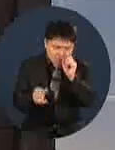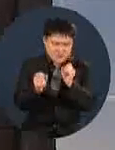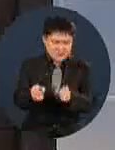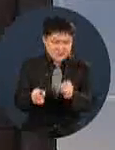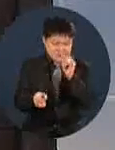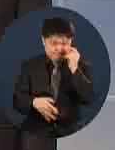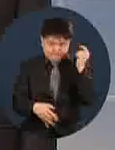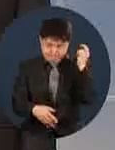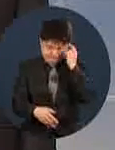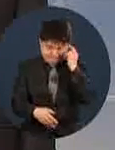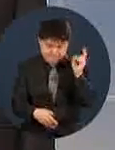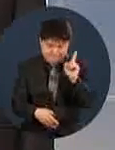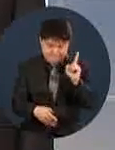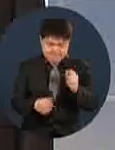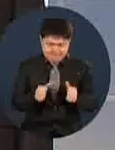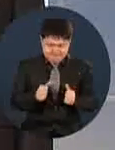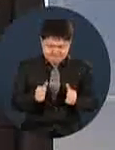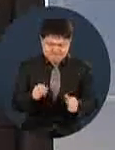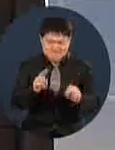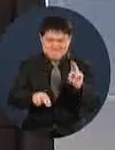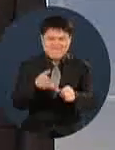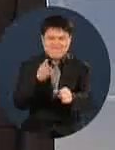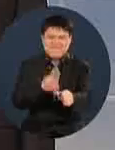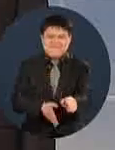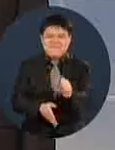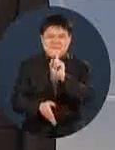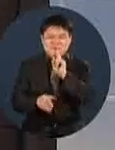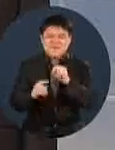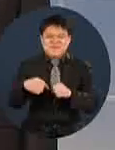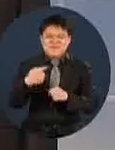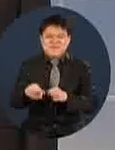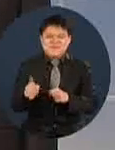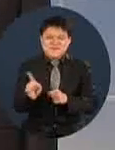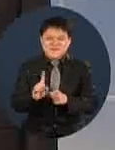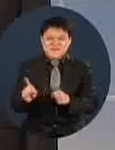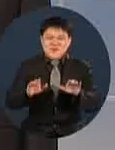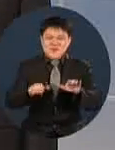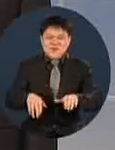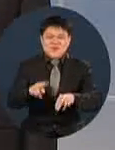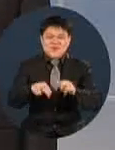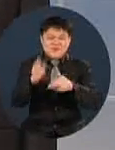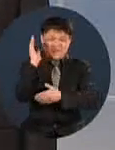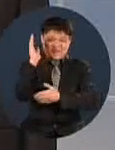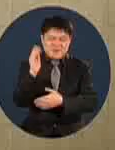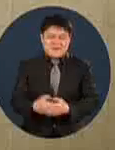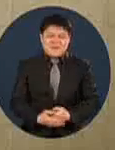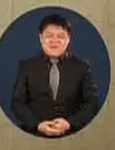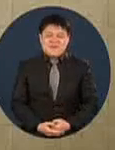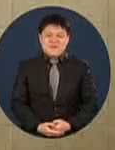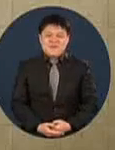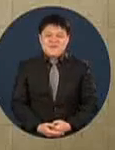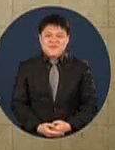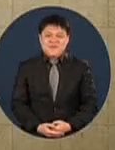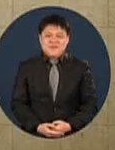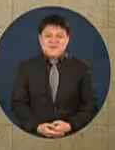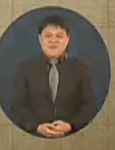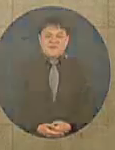것이다 생각하고 네. 열심히 두면 되겠죠. 네, 이어지는 시간입니다. 오늘의 수담입니다.